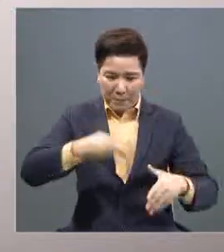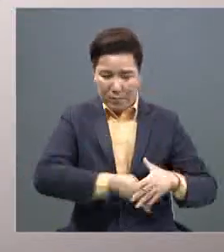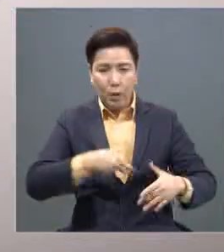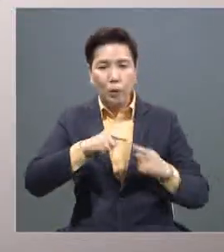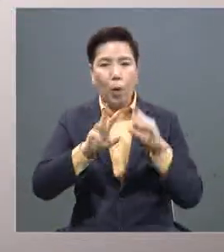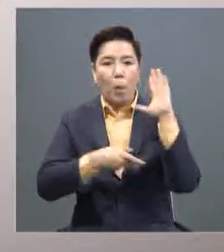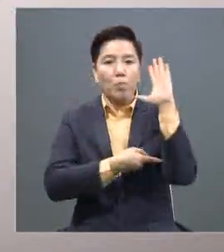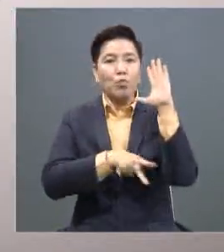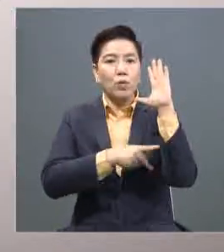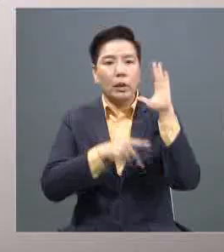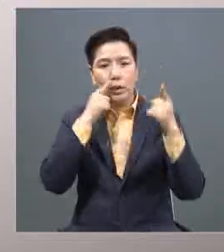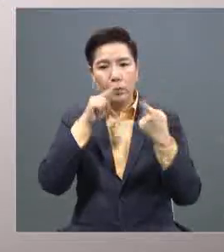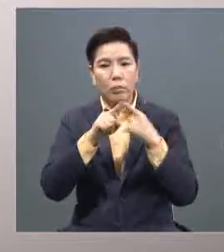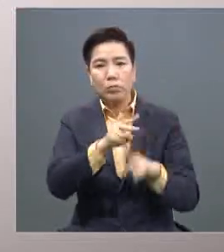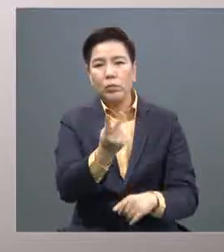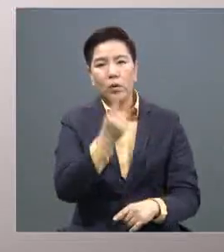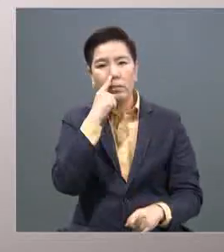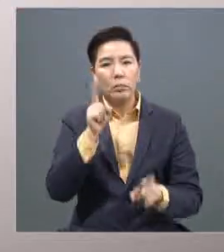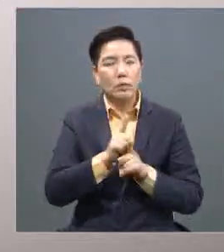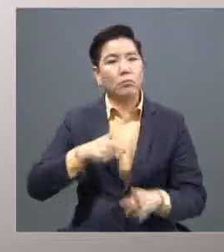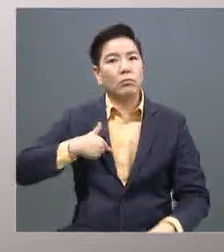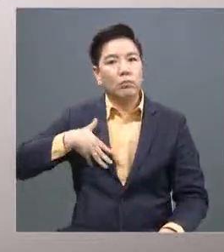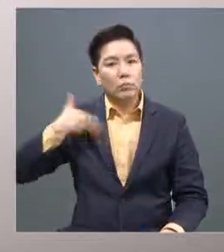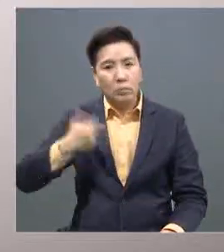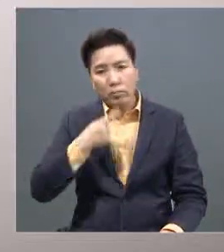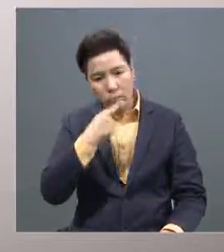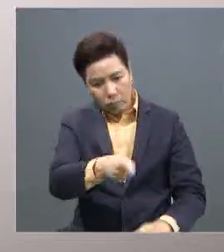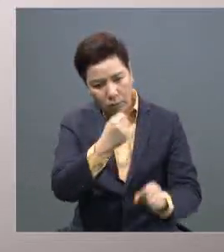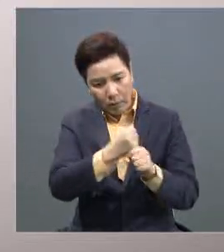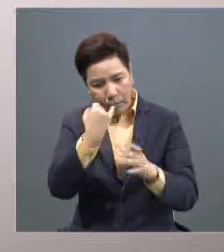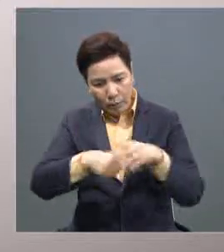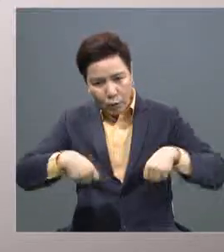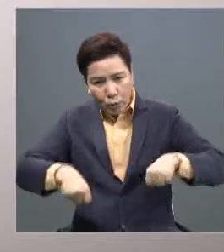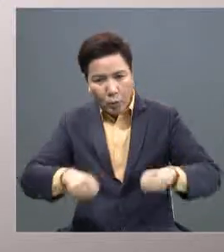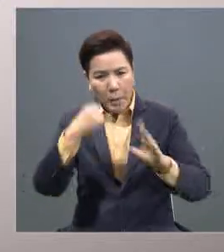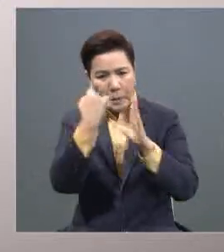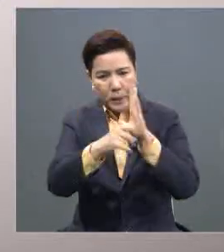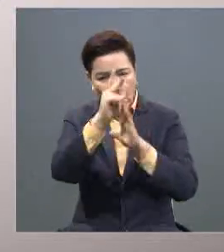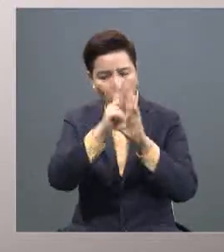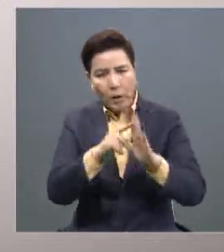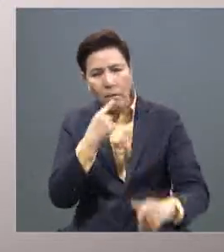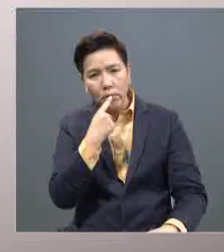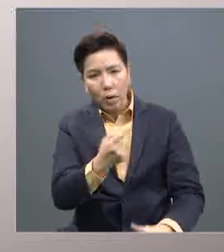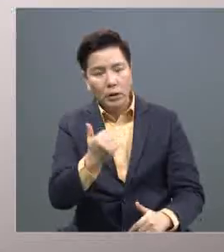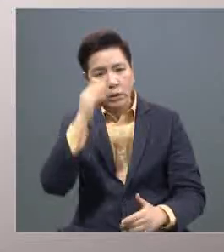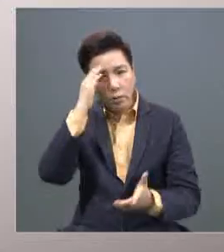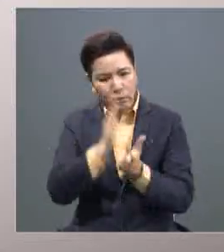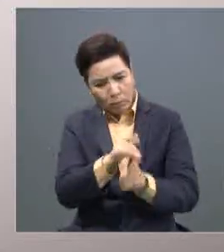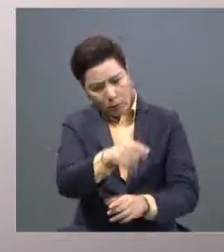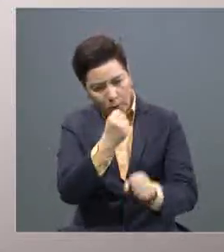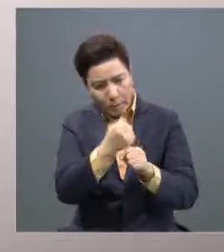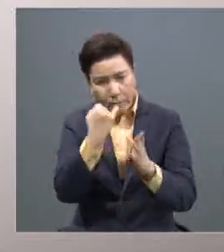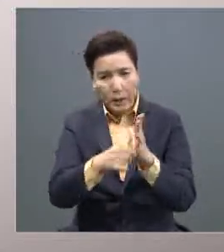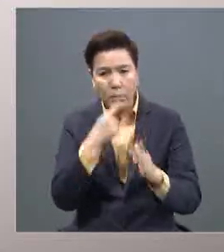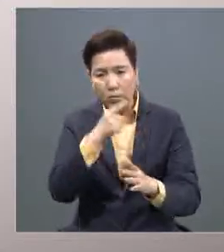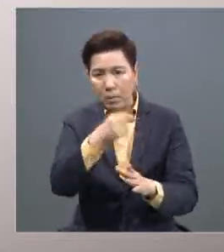ภูเก็ตด้วยนะคะหลังจากที่เขาไม่พอใจถูกเรียกดำเนินคดีนะคะขี่รถผิดกฎหมายจราจรนั่นเองเบื้องต้นทางตำรวจได้แจ้ง5